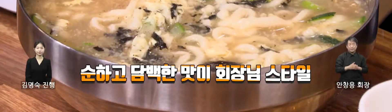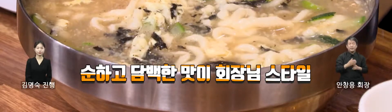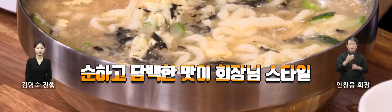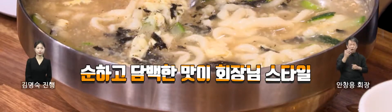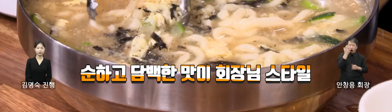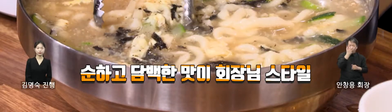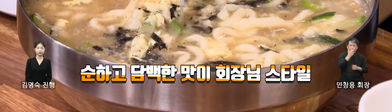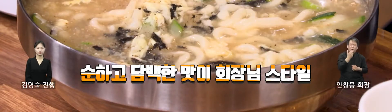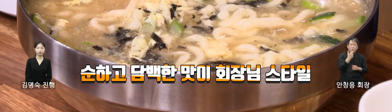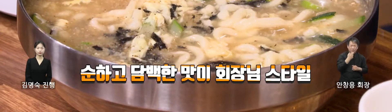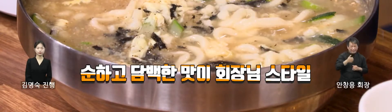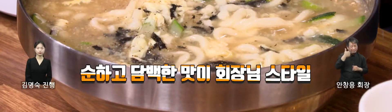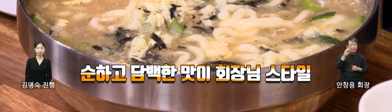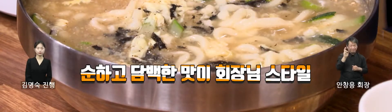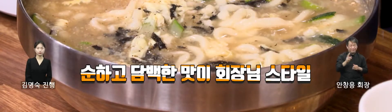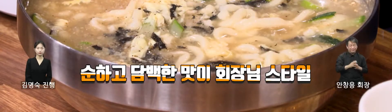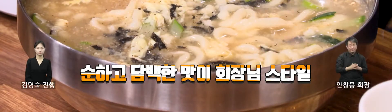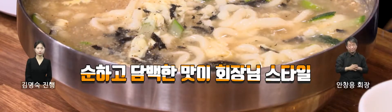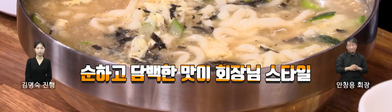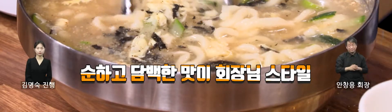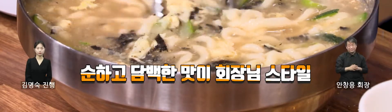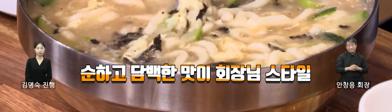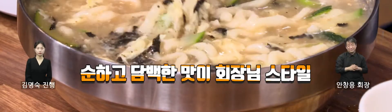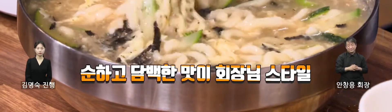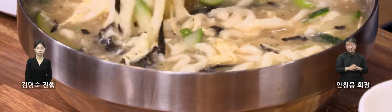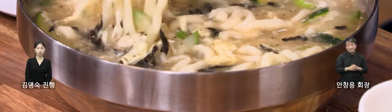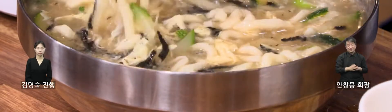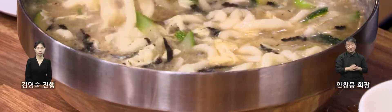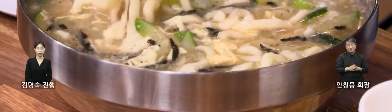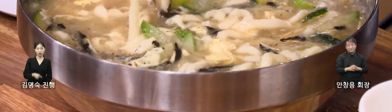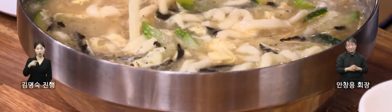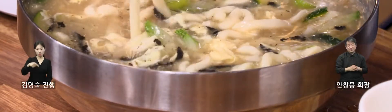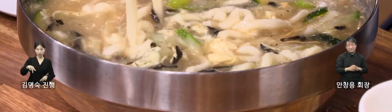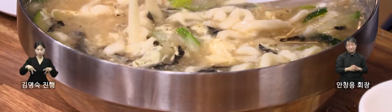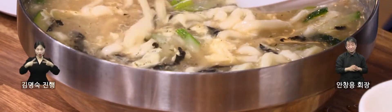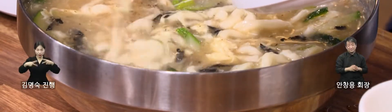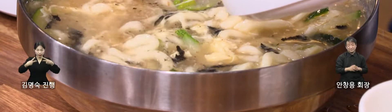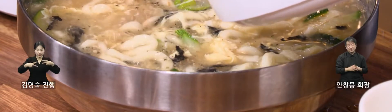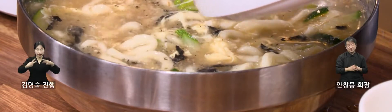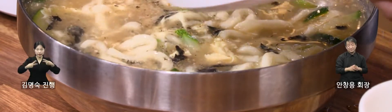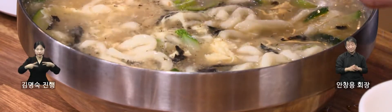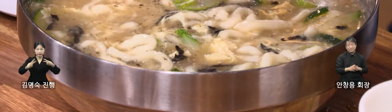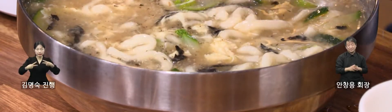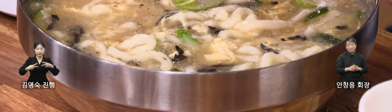같아요. 그리고 여기 면이요.